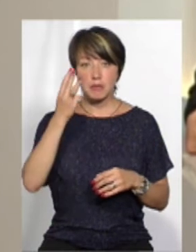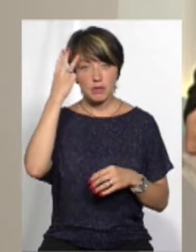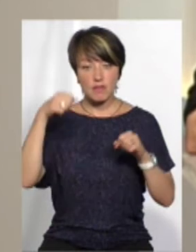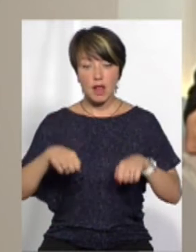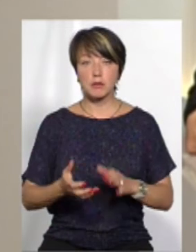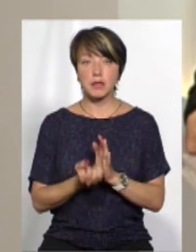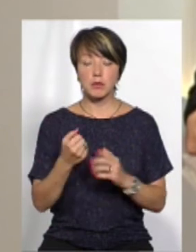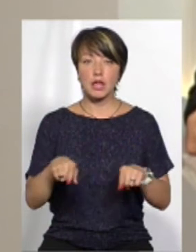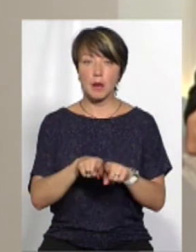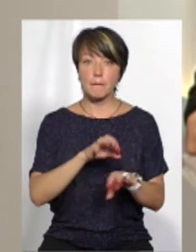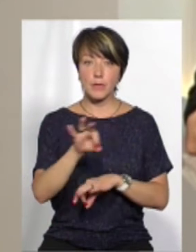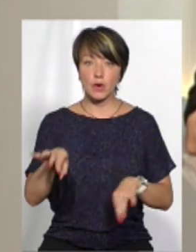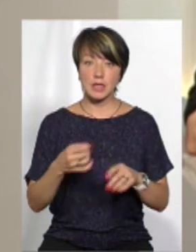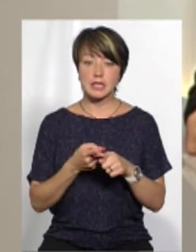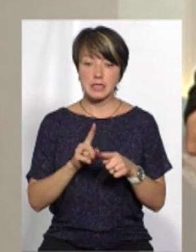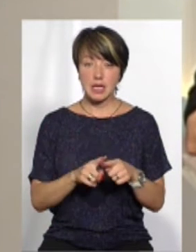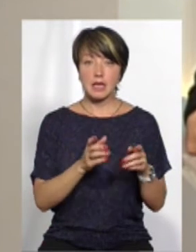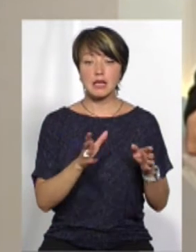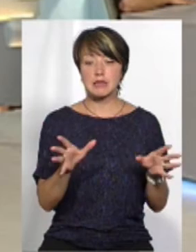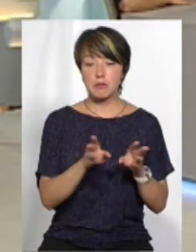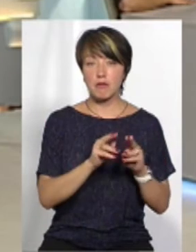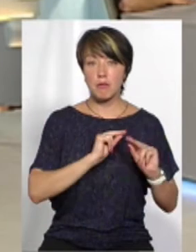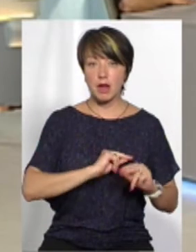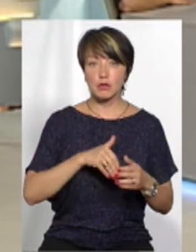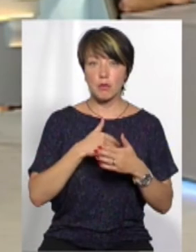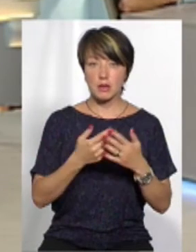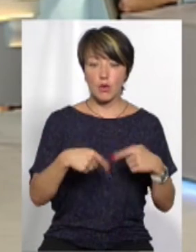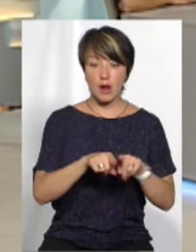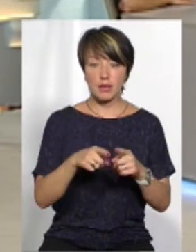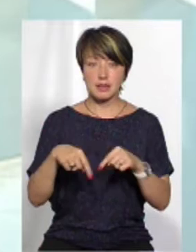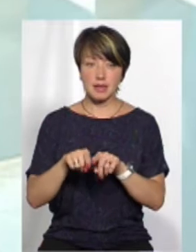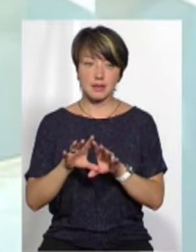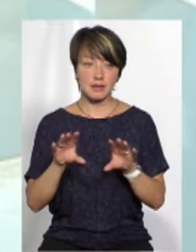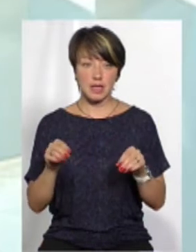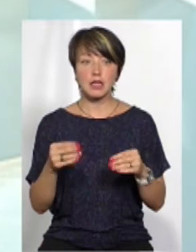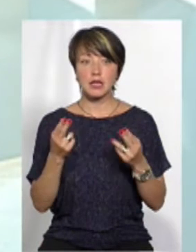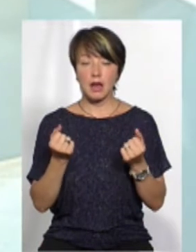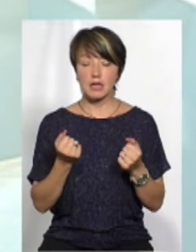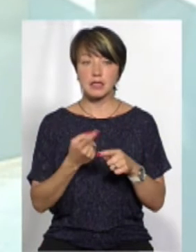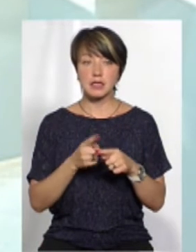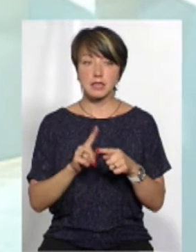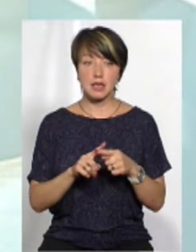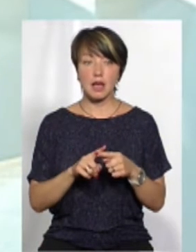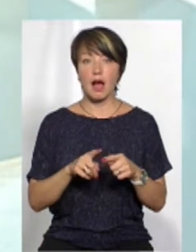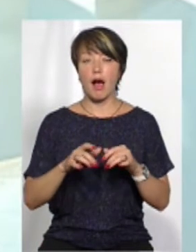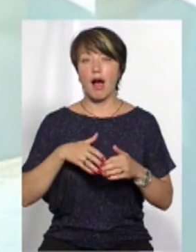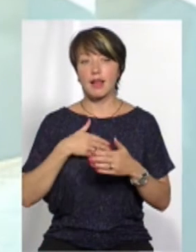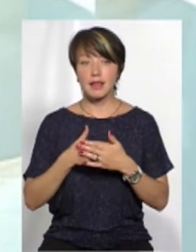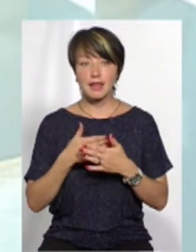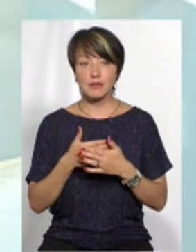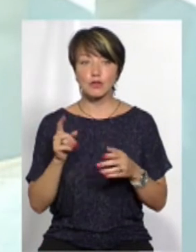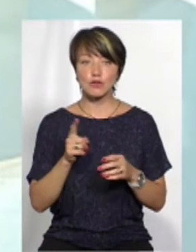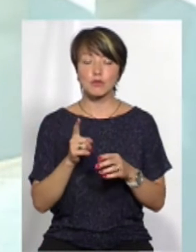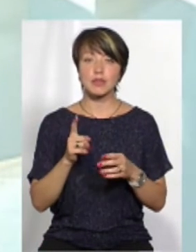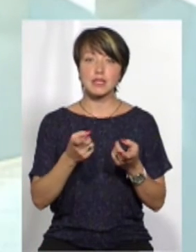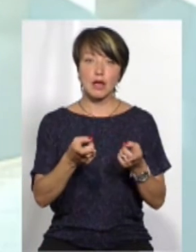такі от проекти? Це налагодження співпраці з громадськими організаціями. І все. Так, я вже сказала, зростання активності і кількості для того,